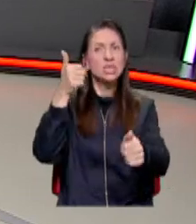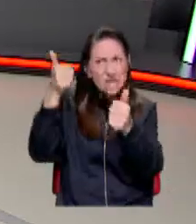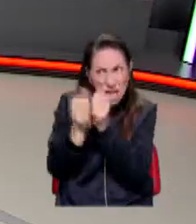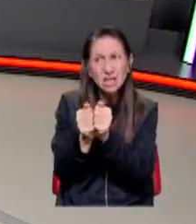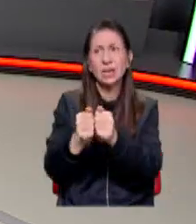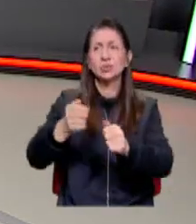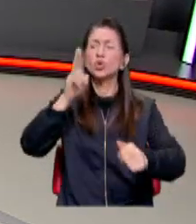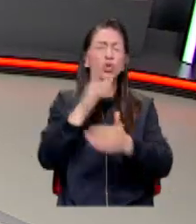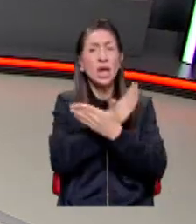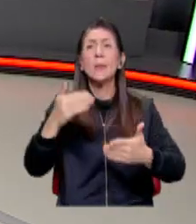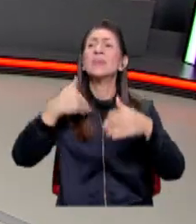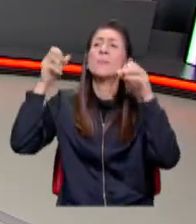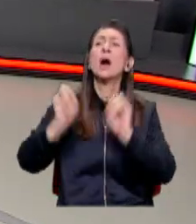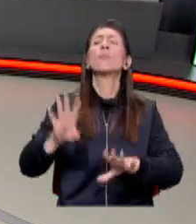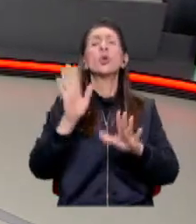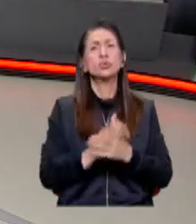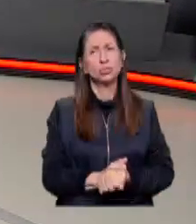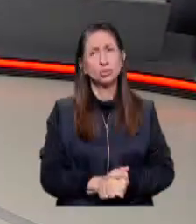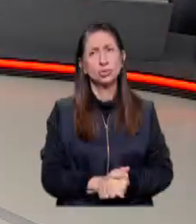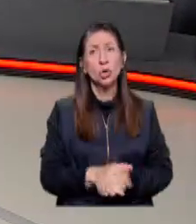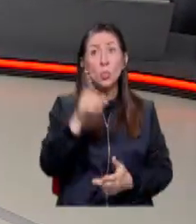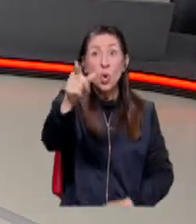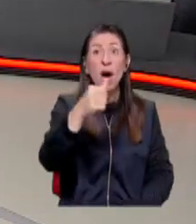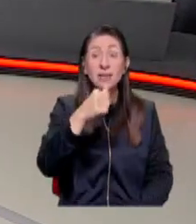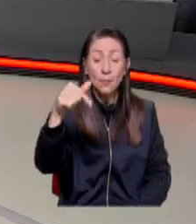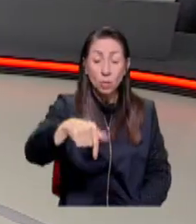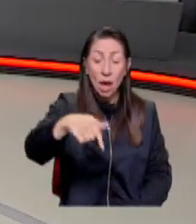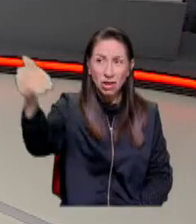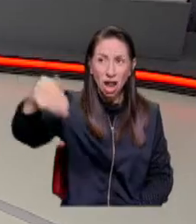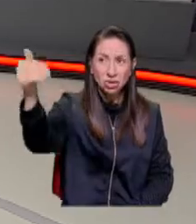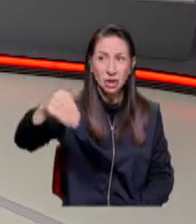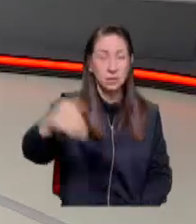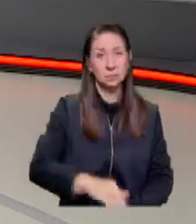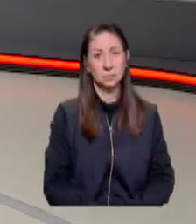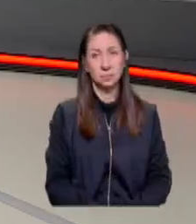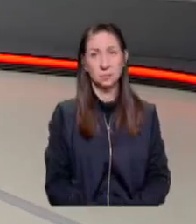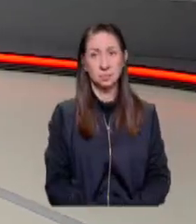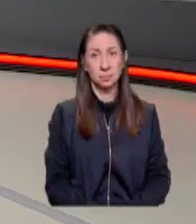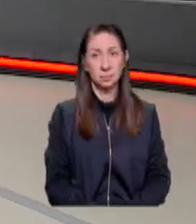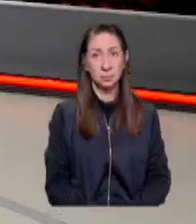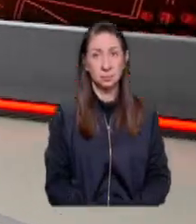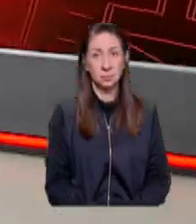yanındayız sonuna kadar. Biz de bırakmıyoruz. Bu adam buraya gelecek.